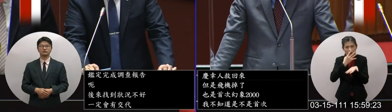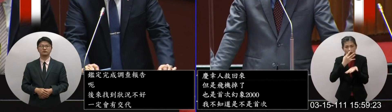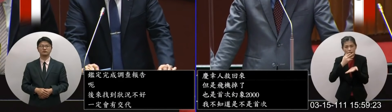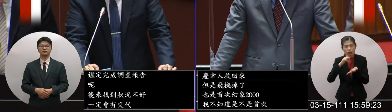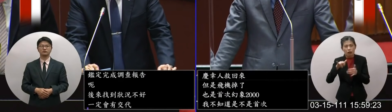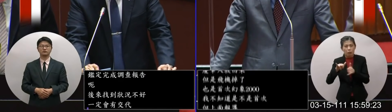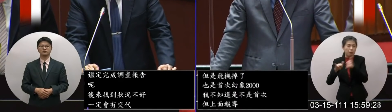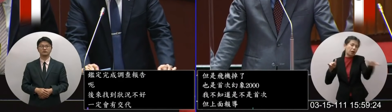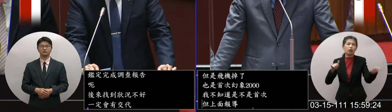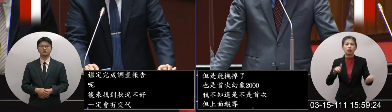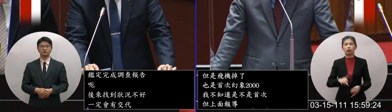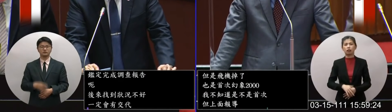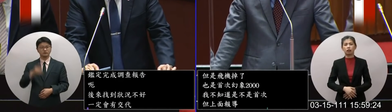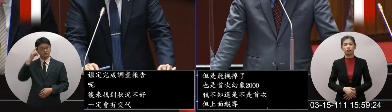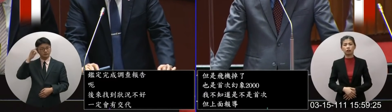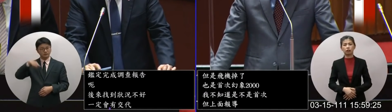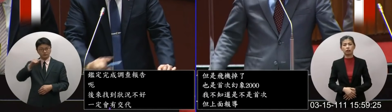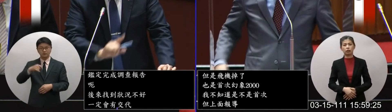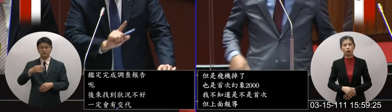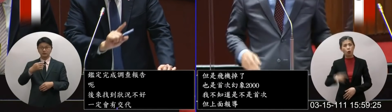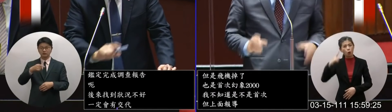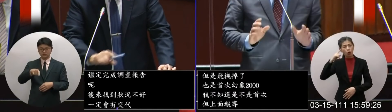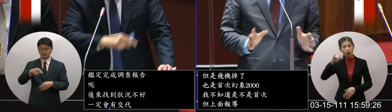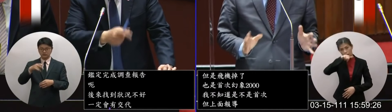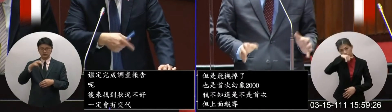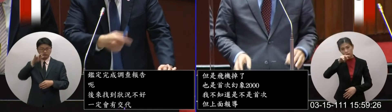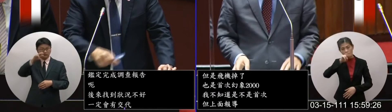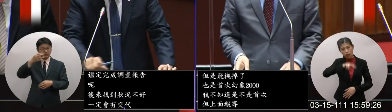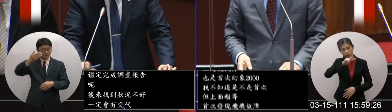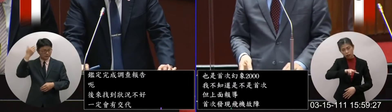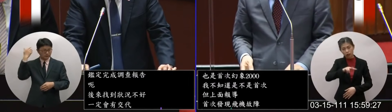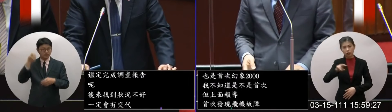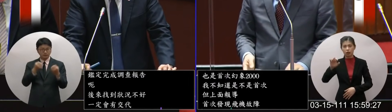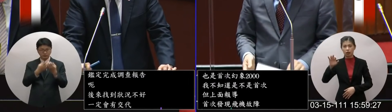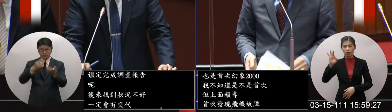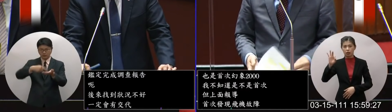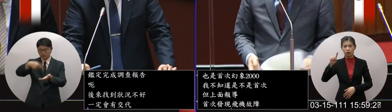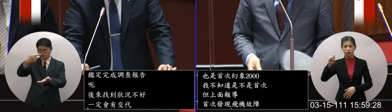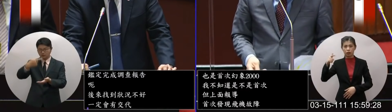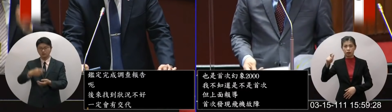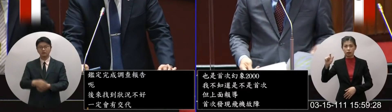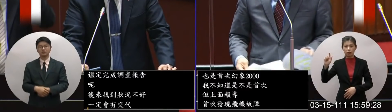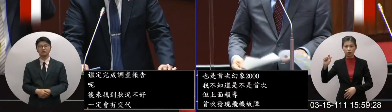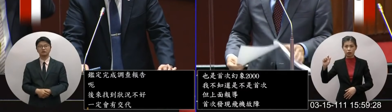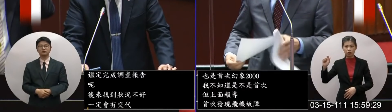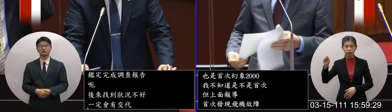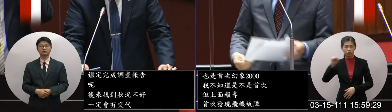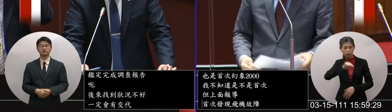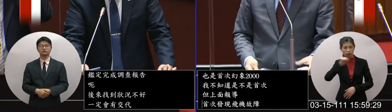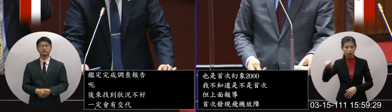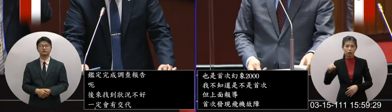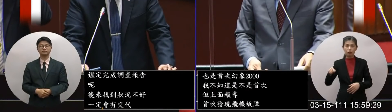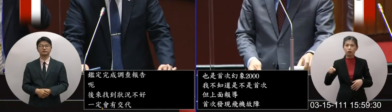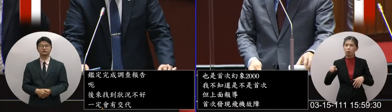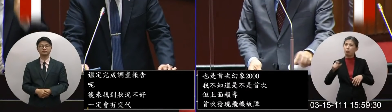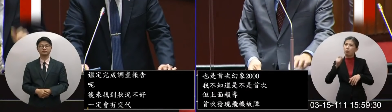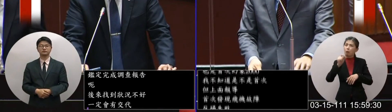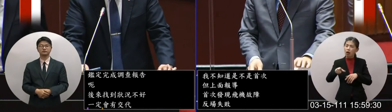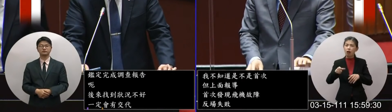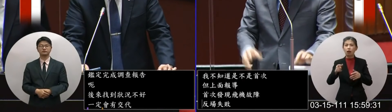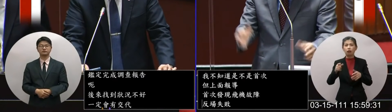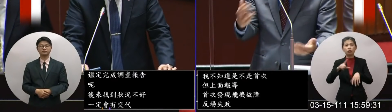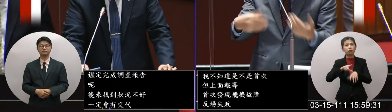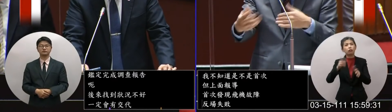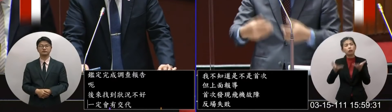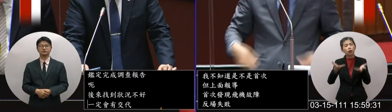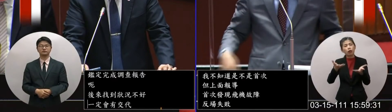一次？ 幻象以前有发生过一次。 幻象2000跟 F-16AB 我们同时几乎同时间购买，1997年左